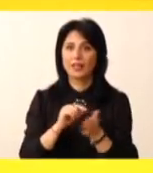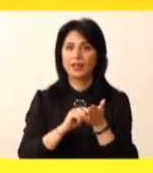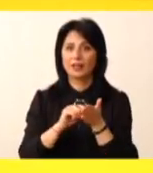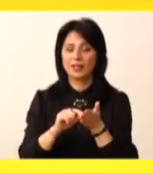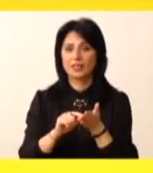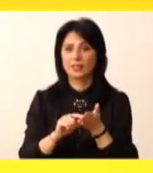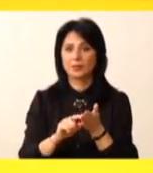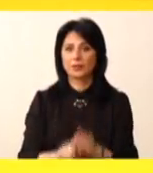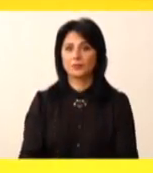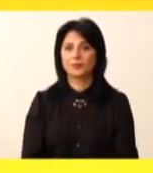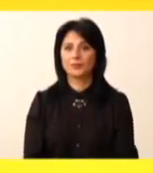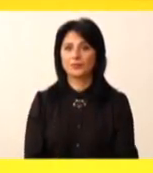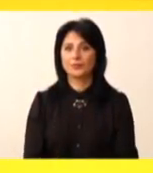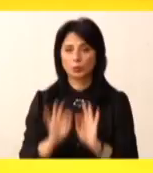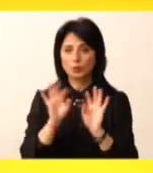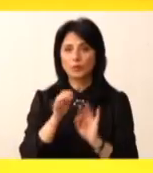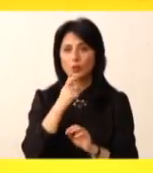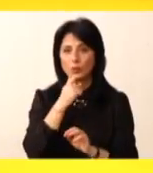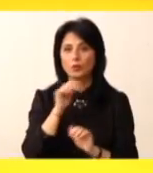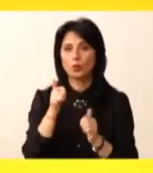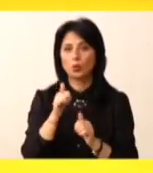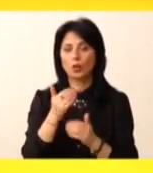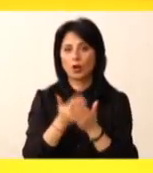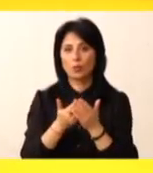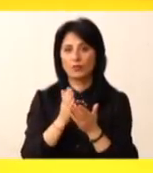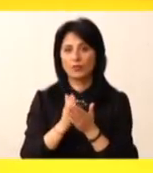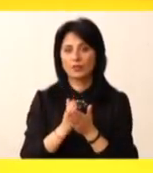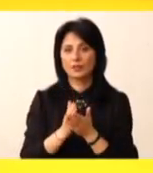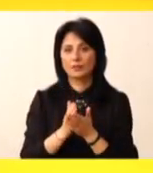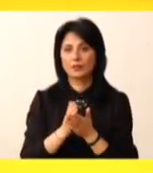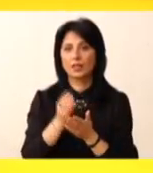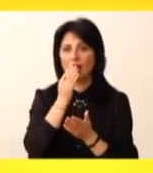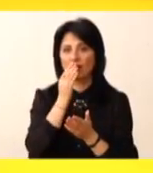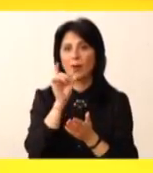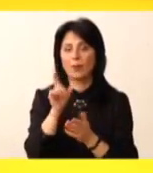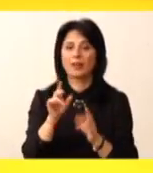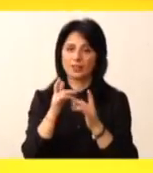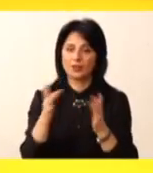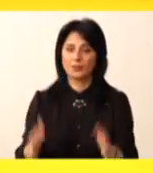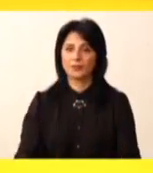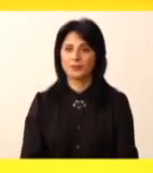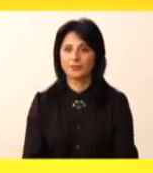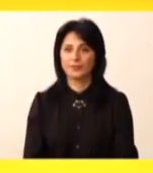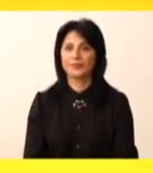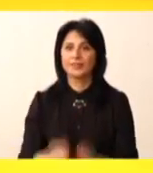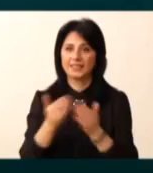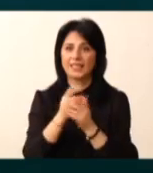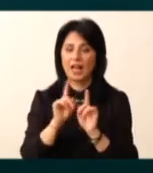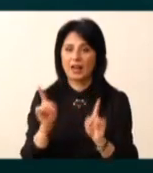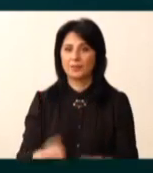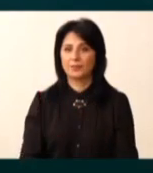ხაზგასმით ვუთხარით მაყურებელს, როგორი რეკომენდაციები გვაქვს დღეს, კვების ბლოკი გვექნება და ასე შემდეგ. მოკლედ სიახლის